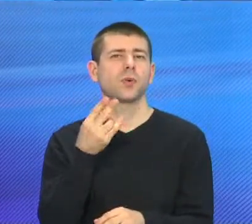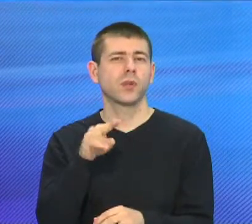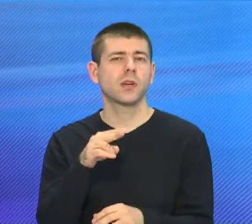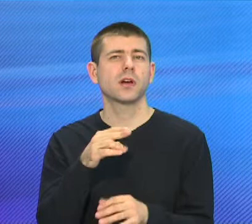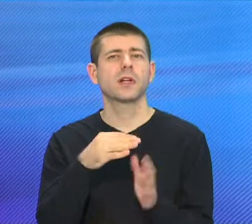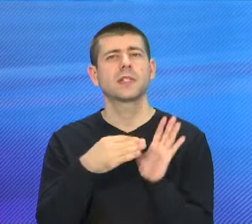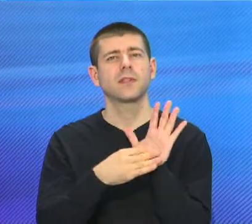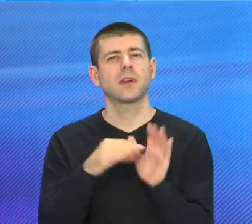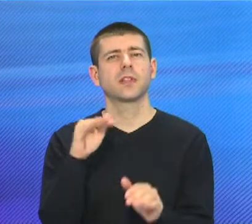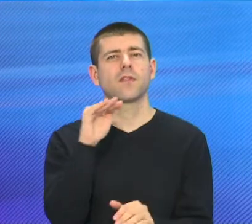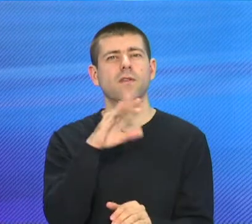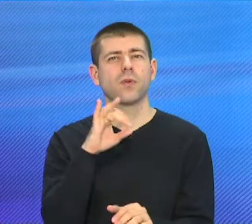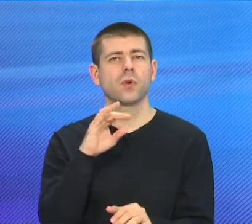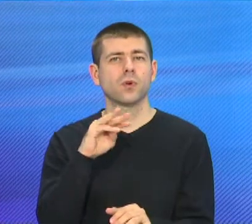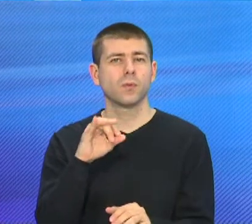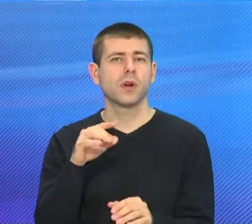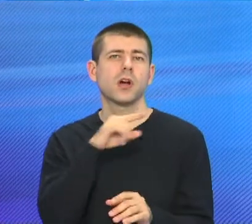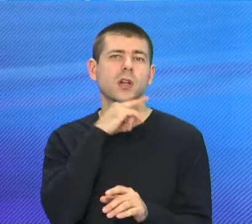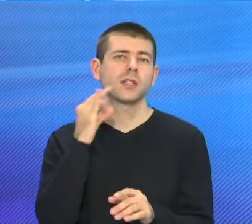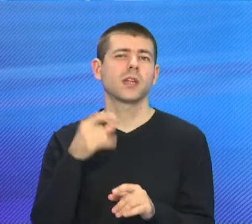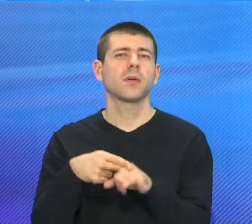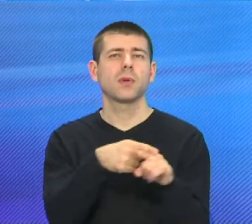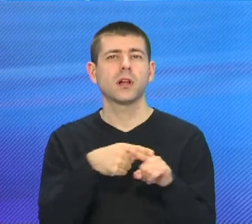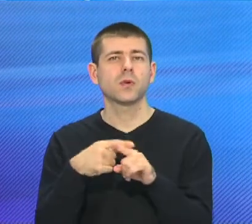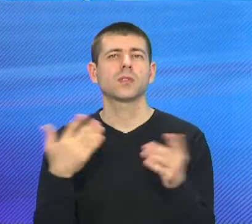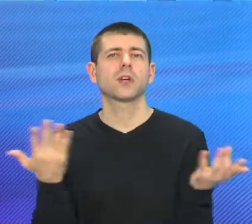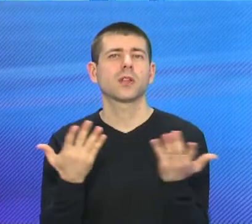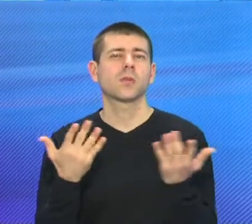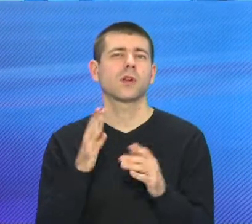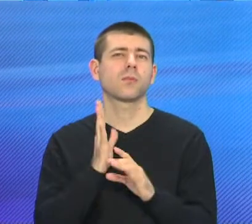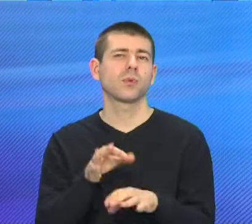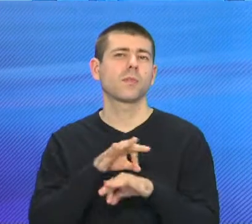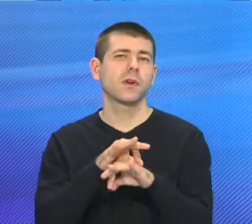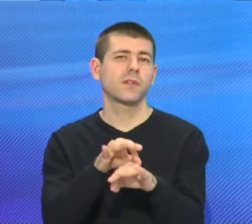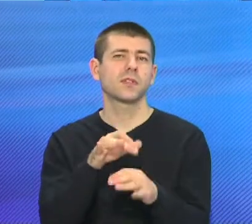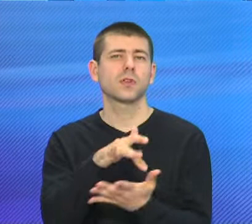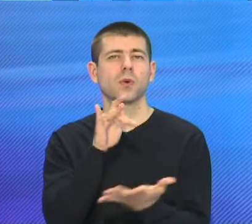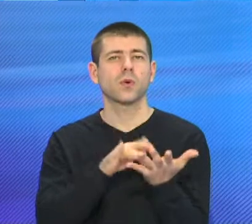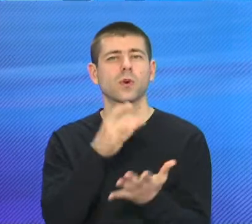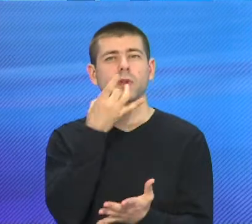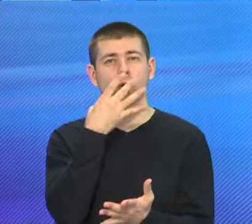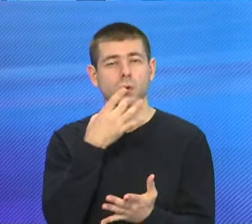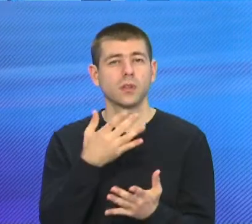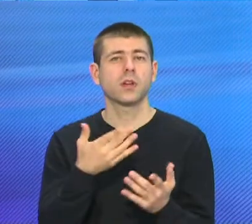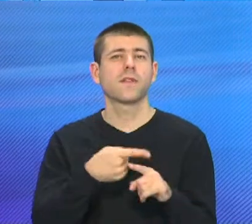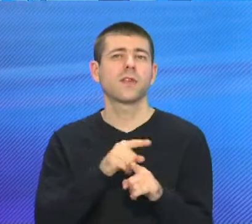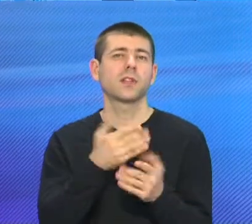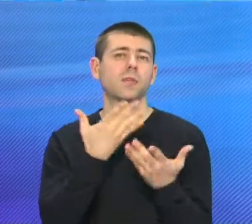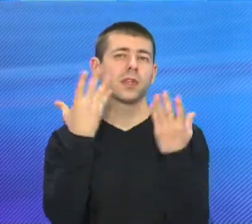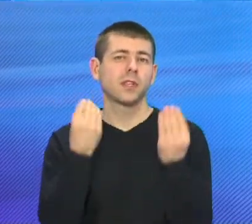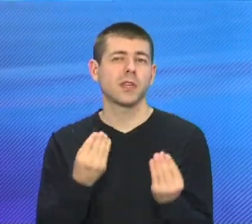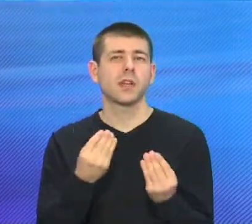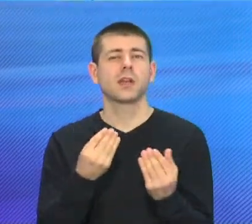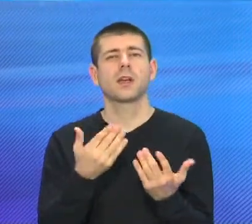проведения 9-го форума регионов Беларуси и России, удельников якого сёлета прымае город над Нёманом. Гэтымі днями делегации союзных